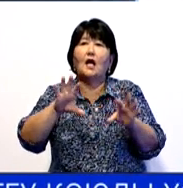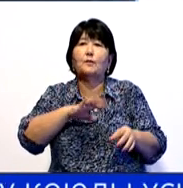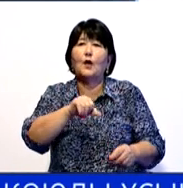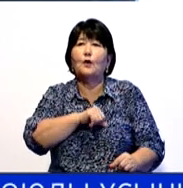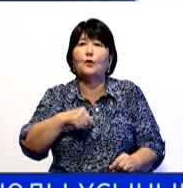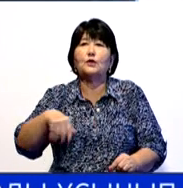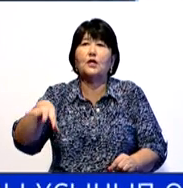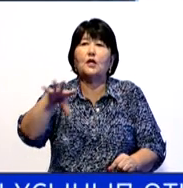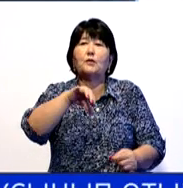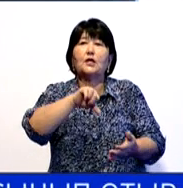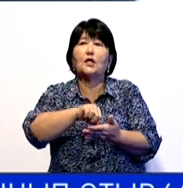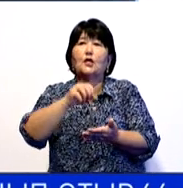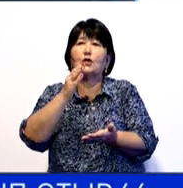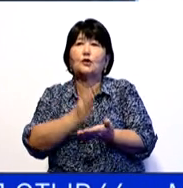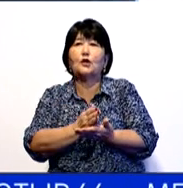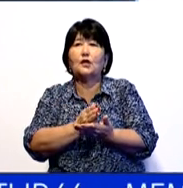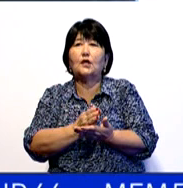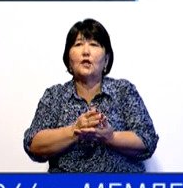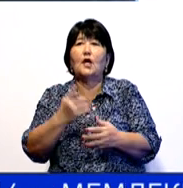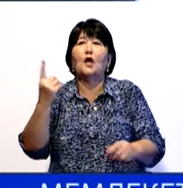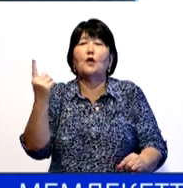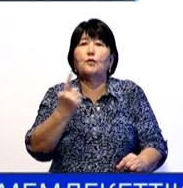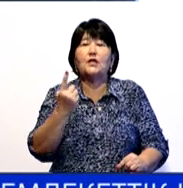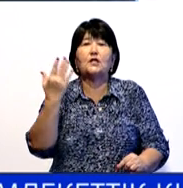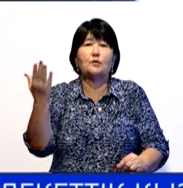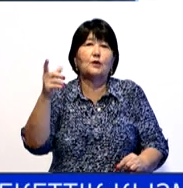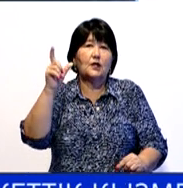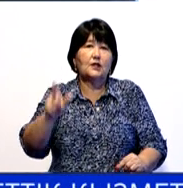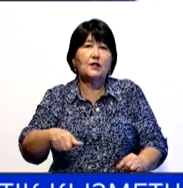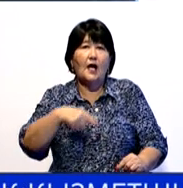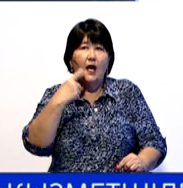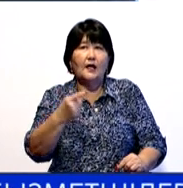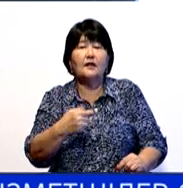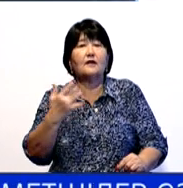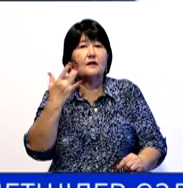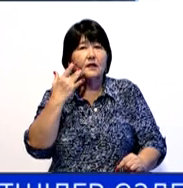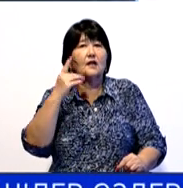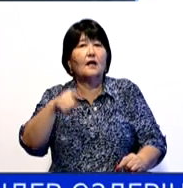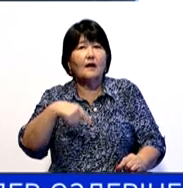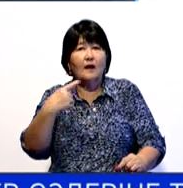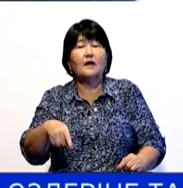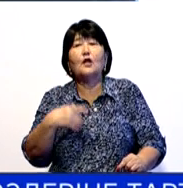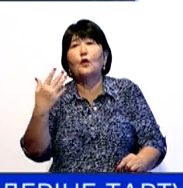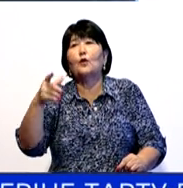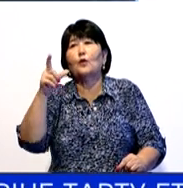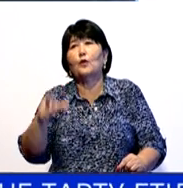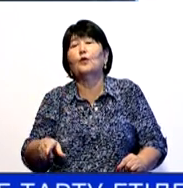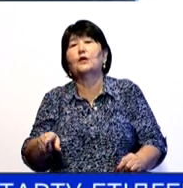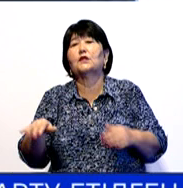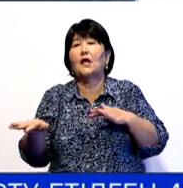өздерімен бірге жүрген кісілердің ортасында бірінші Қонышбекке айтатын. Ауыздан тастамайтын. Ол кісінің